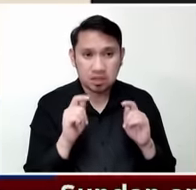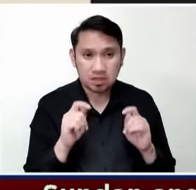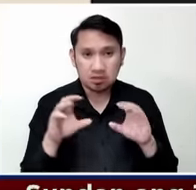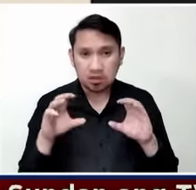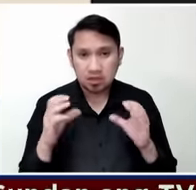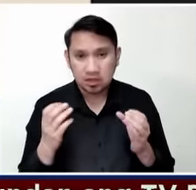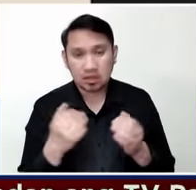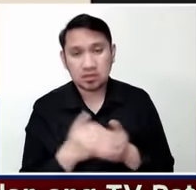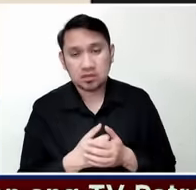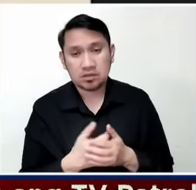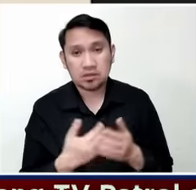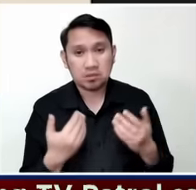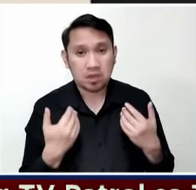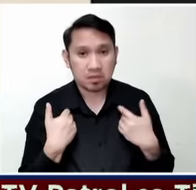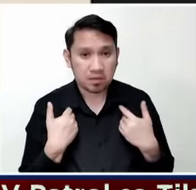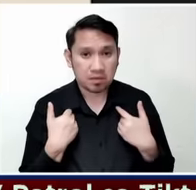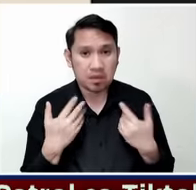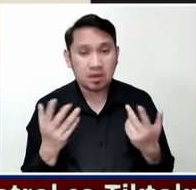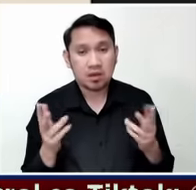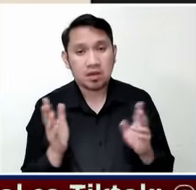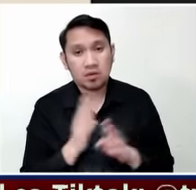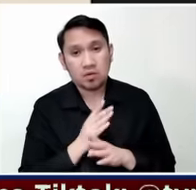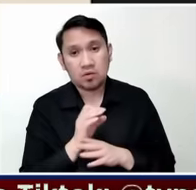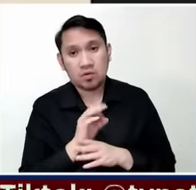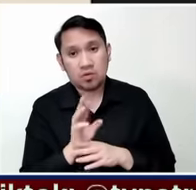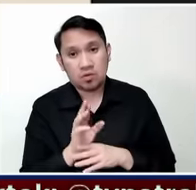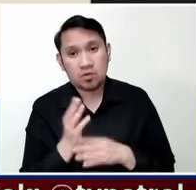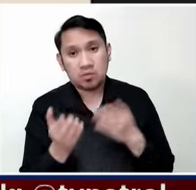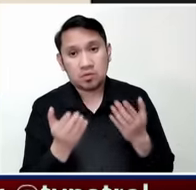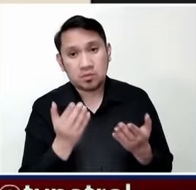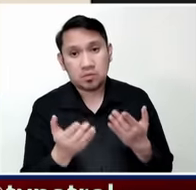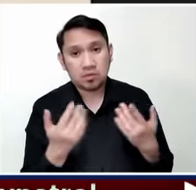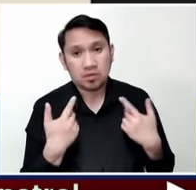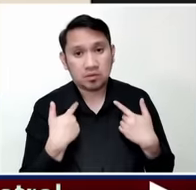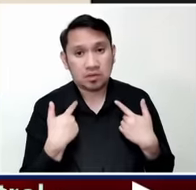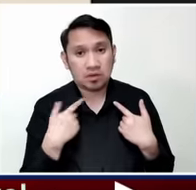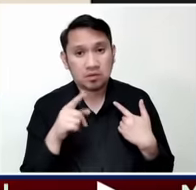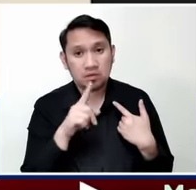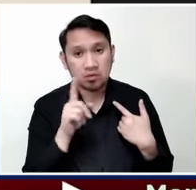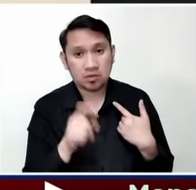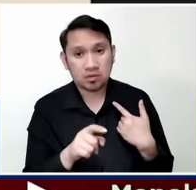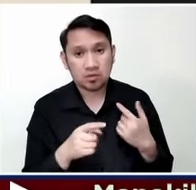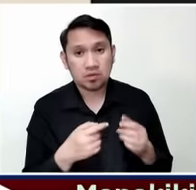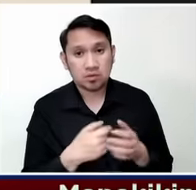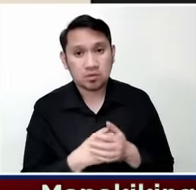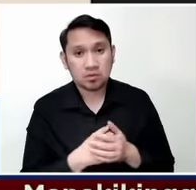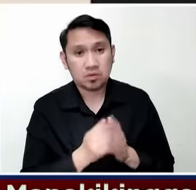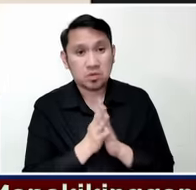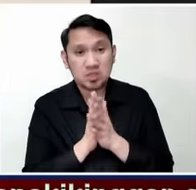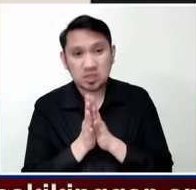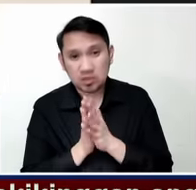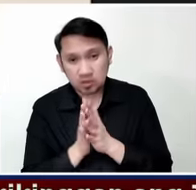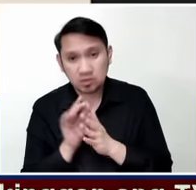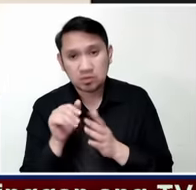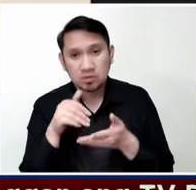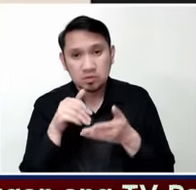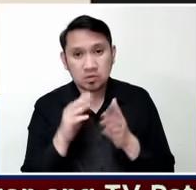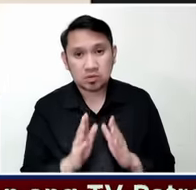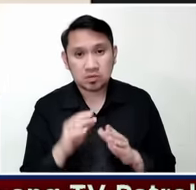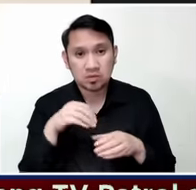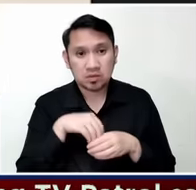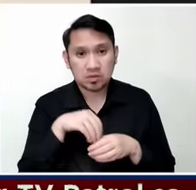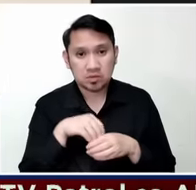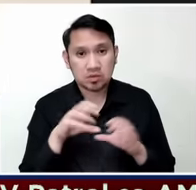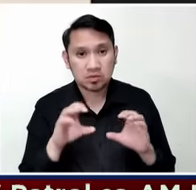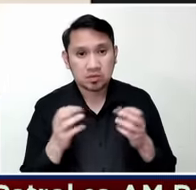umabot na third shift o kaya talaga pinakamiserable rito ay magkakaroon ng tinatawag na doble at siksikang mga estudyante sa loob ng mga